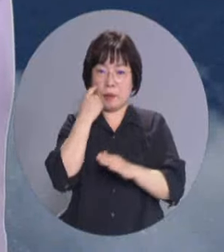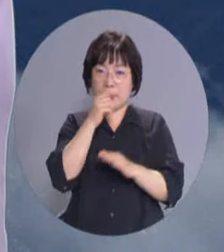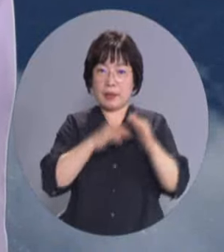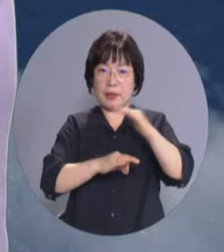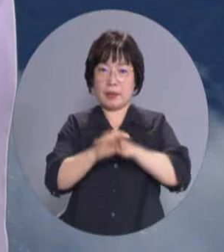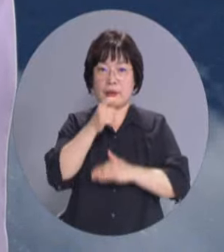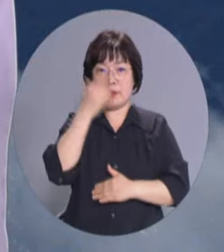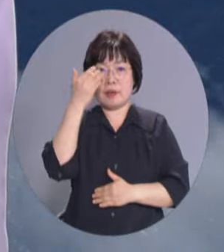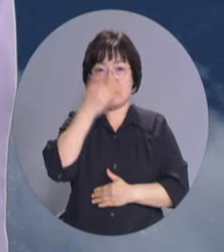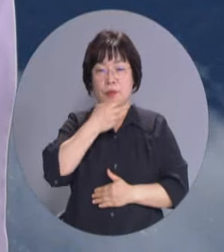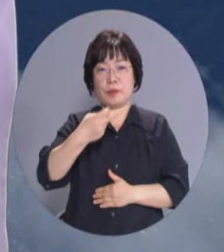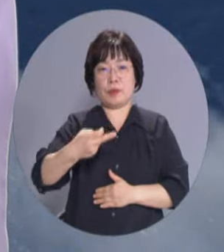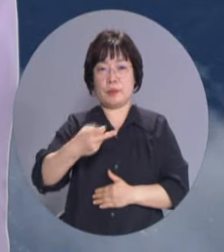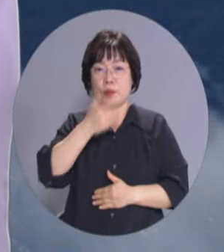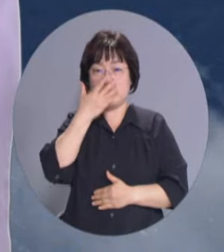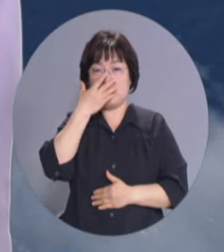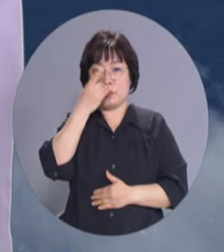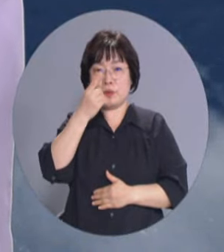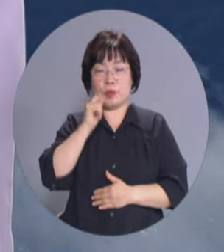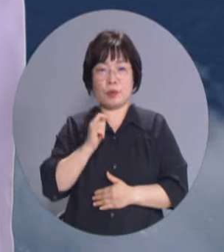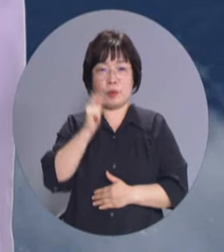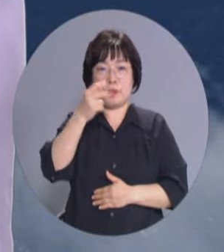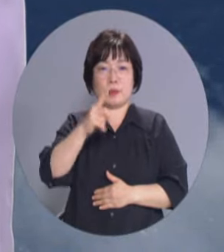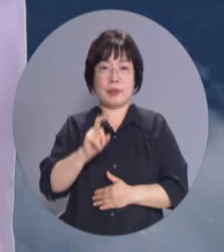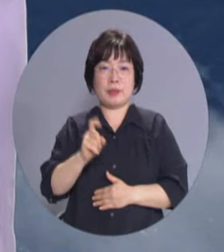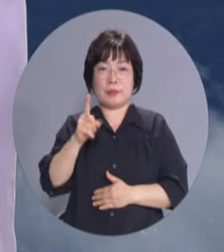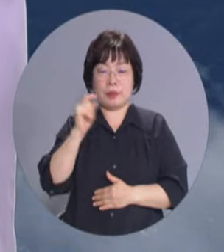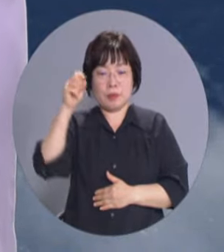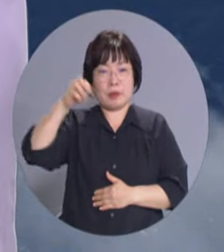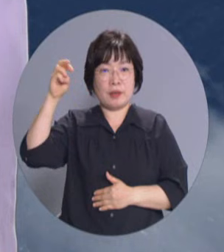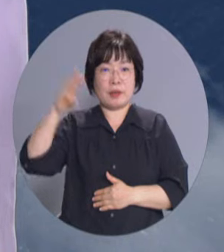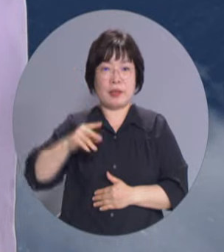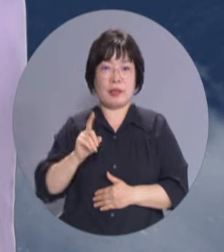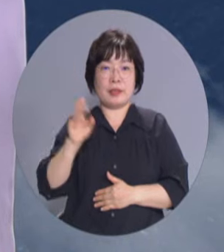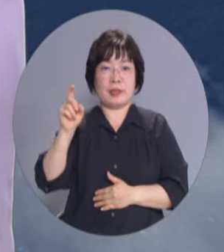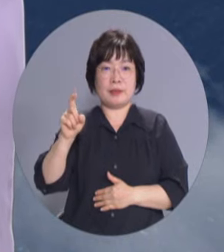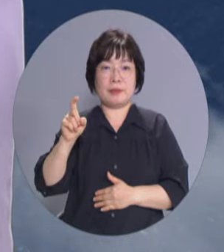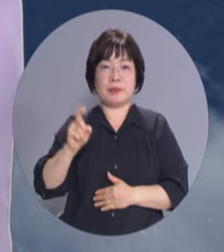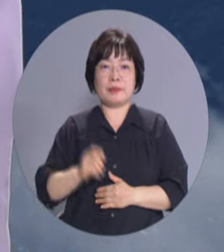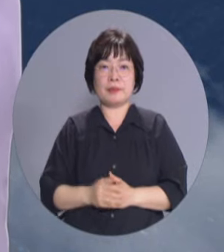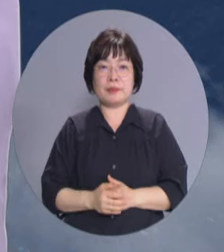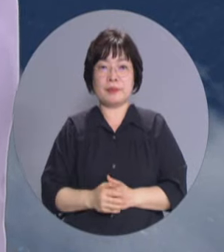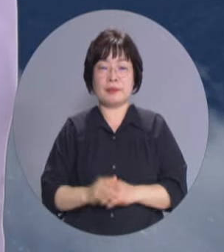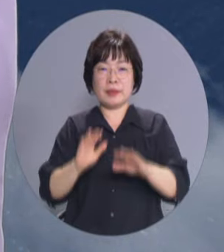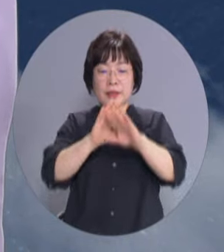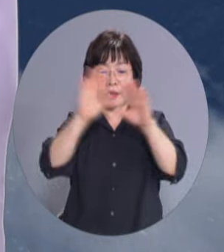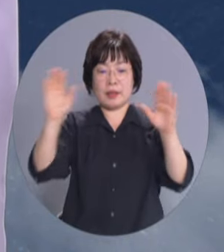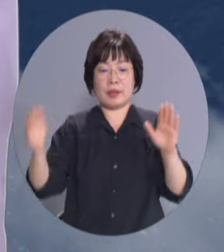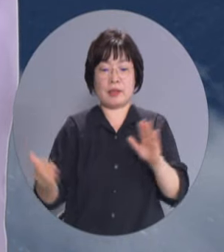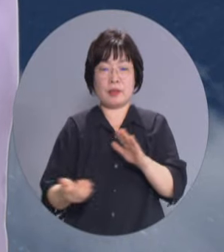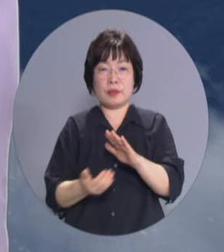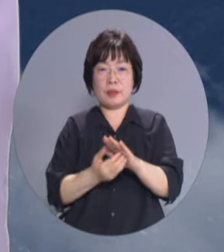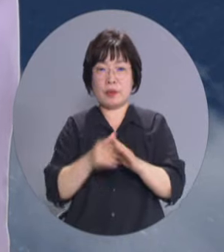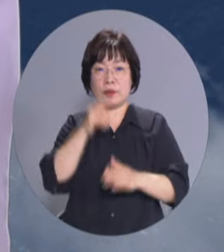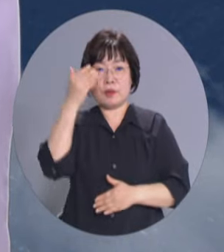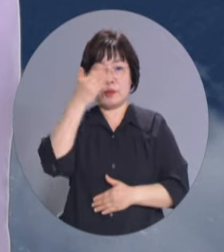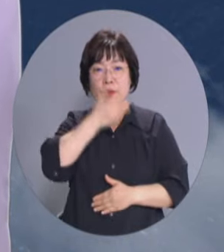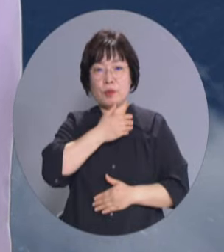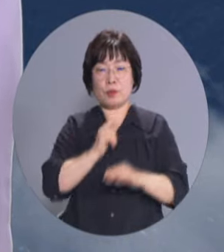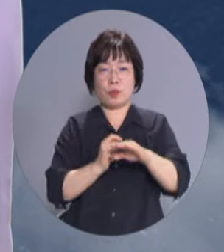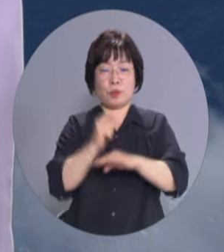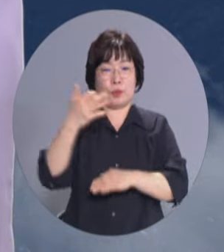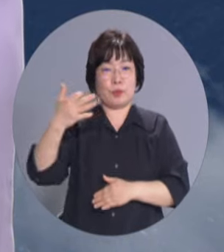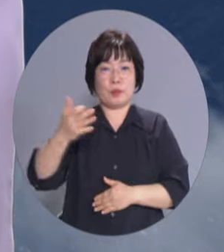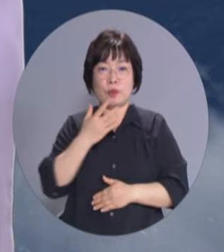기온은 여수가 12도 순천 고흥 11도 광향 10도 보이겠습니다 한낮 기온은 여수 고흥